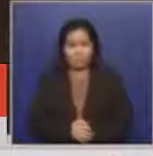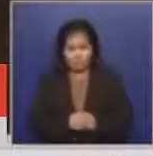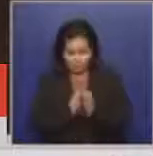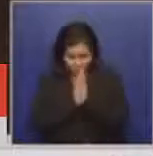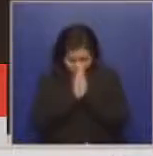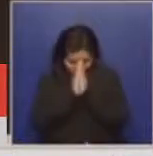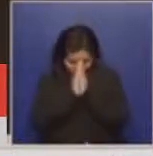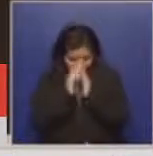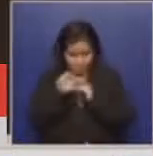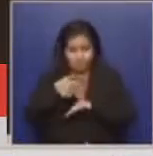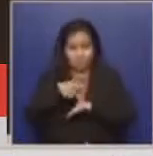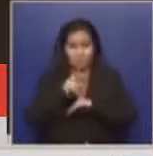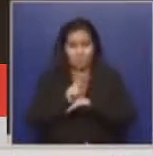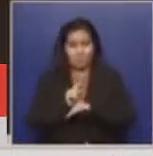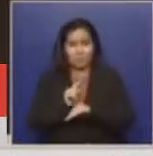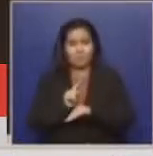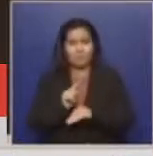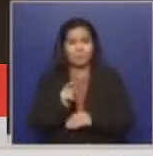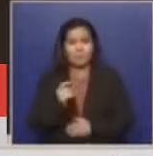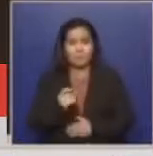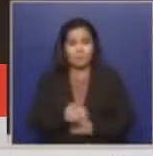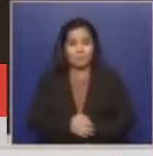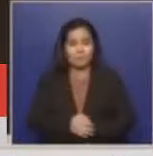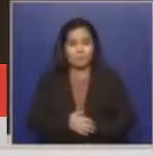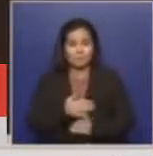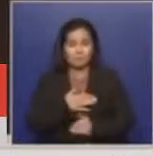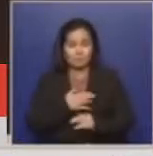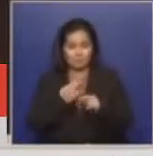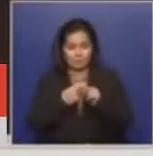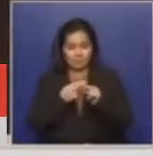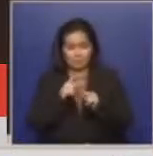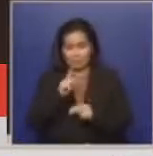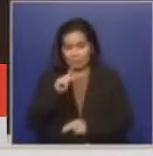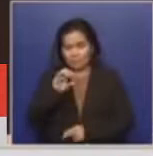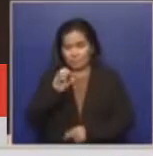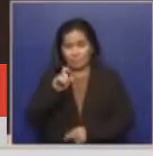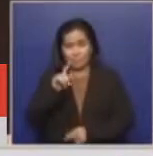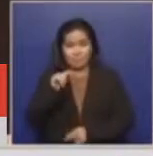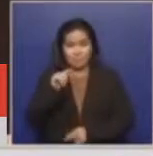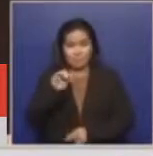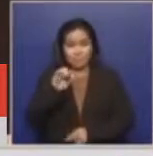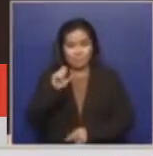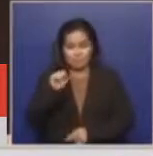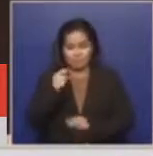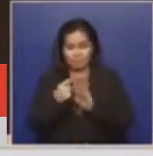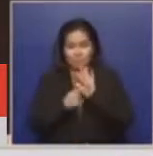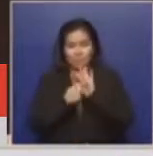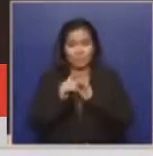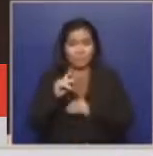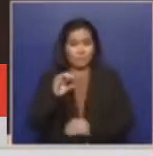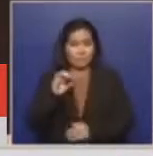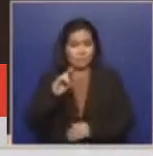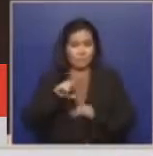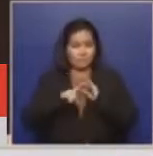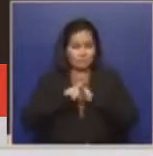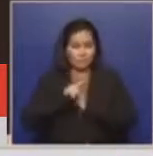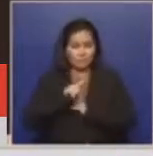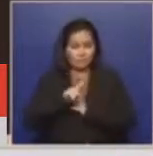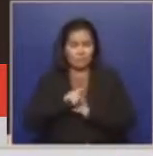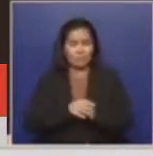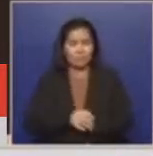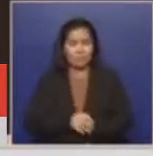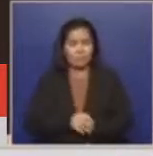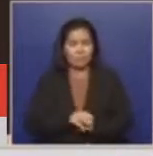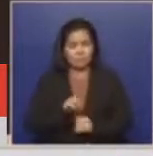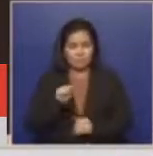ธานสภาที่เคารพกับผมนายแพทย์กิติศักดิ์คณาสวัสดิ์สมาชิกสภาผู้แทนราษฎรจังหวัดมหาสารคามพรรค